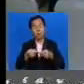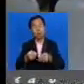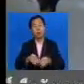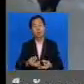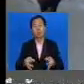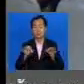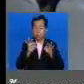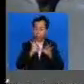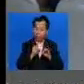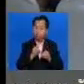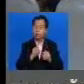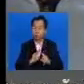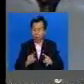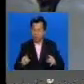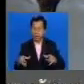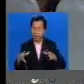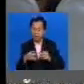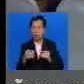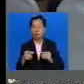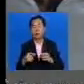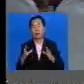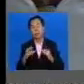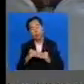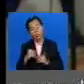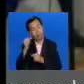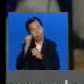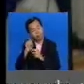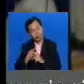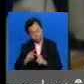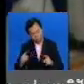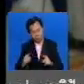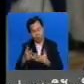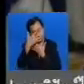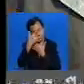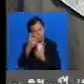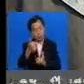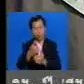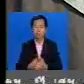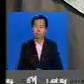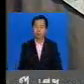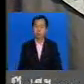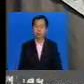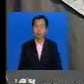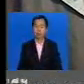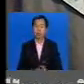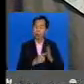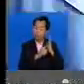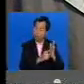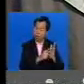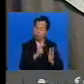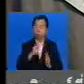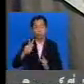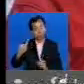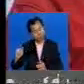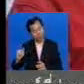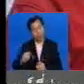อสู้นอกสภามากขึ้นเนื่องจากรู้สึกหมดหวังกับพรรคการเมืองที่อยู่ในอำนาจขององค์กรอิสระอย่างเช่นกกต.หรือศาลรัฐธรรมนู